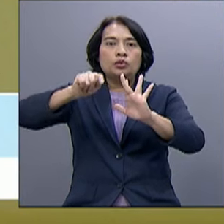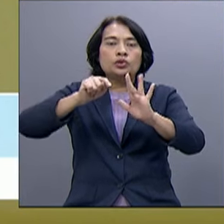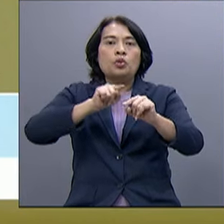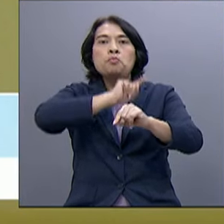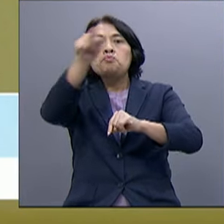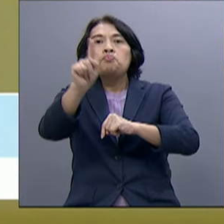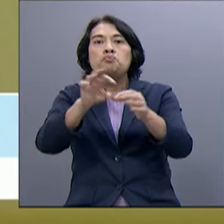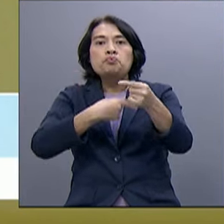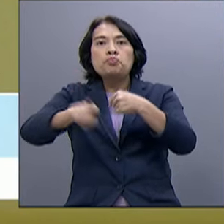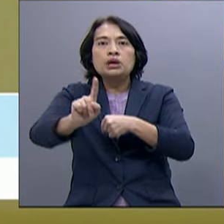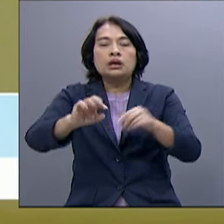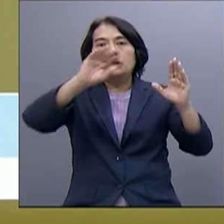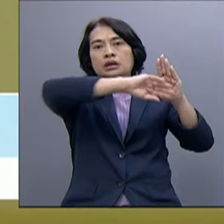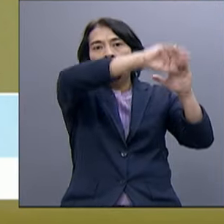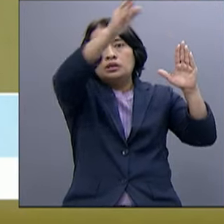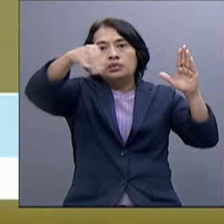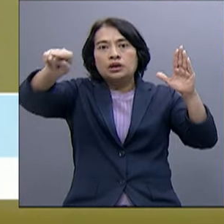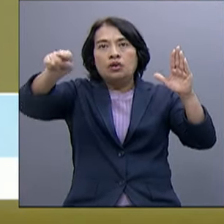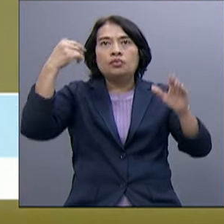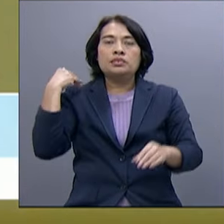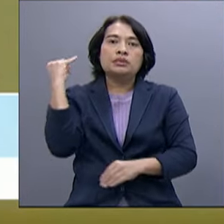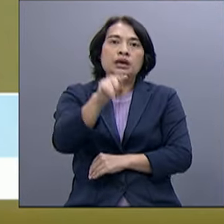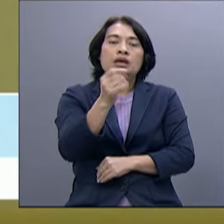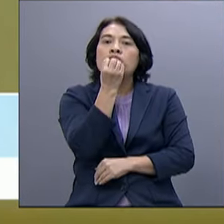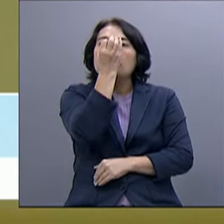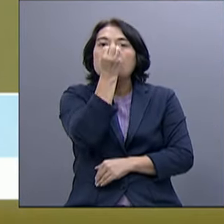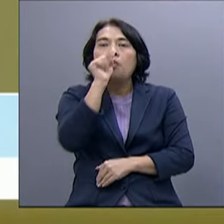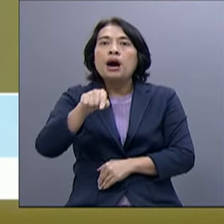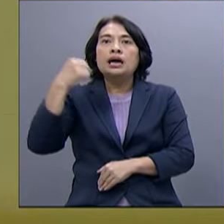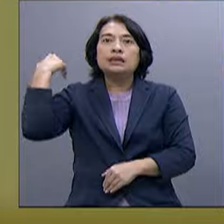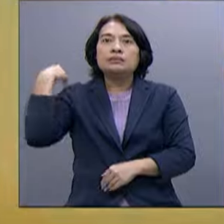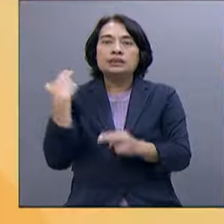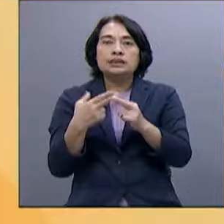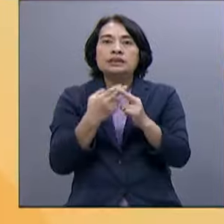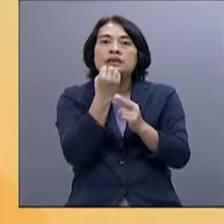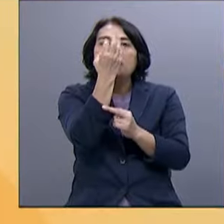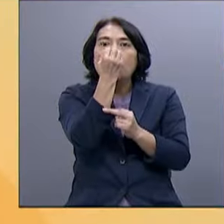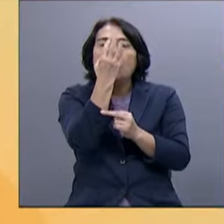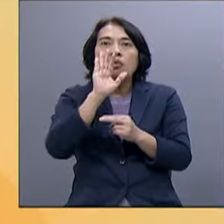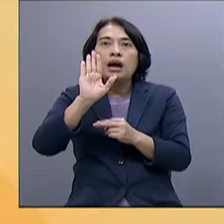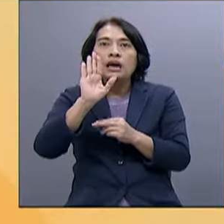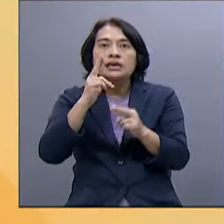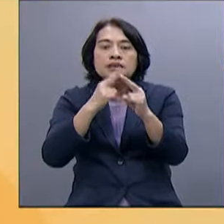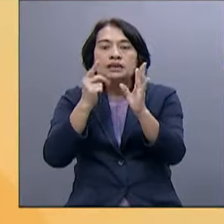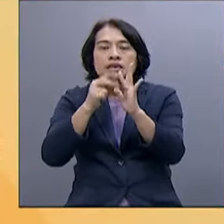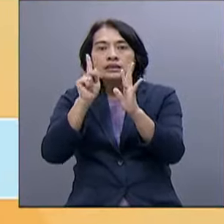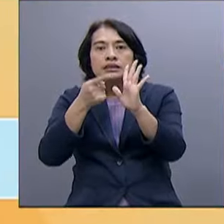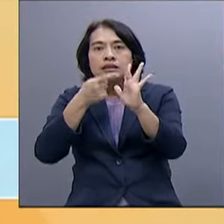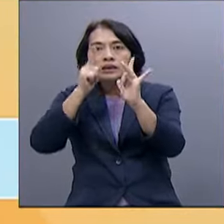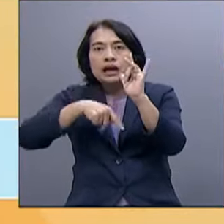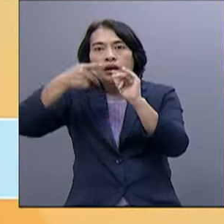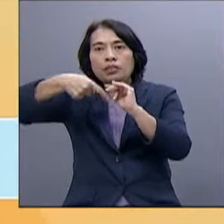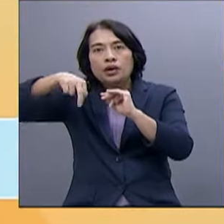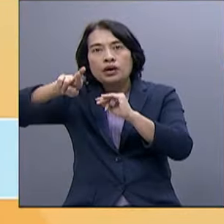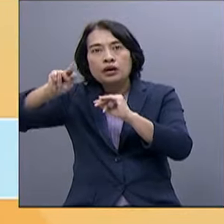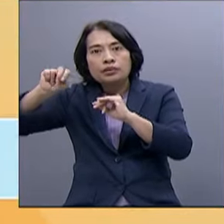านะครับรอบๆวัดพุทธบาทเพราะว่าจะมีดอกไม้ชนิดนึงนะครับซึ่งเราก็เรียกว่าดอกข้าวพรรษาจะงอกเฉพาะช่วงนั้นนะครับเราก็